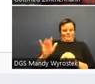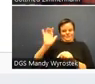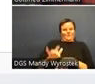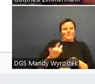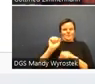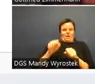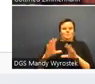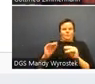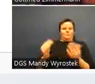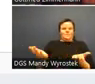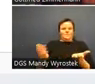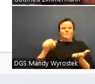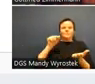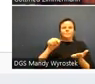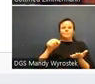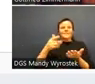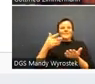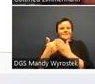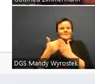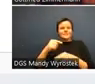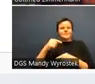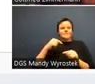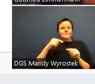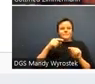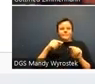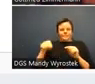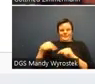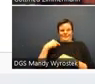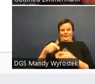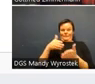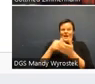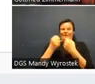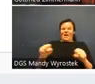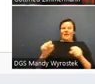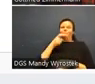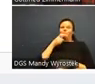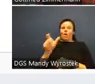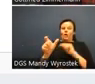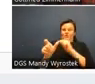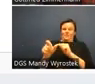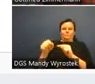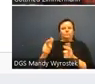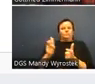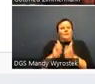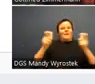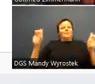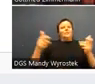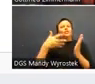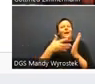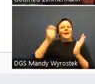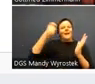N3015-49 V1 bis 4 Mark DocX Kompatibilitätsmodus Word Fenster. Barrierefreies Word erweiterte Checkliste